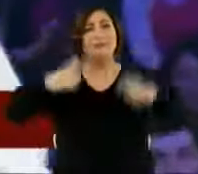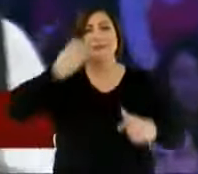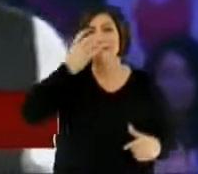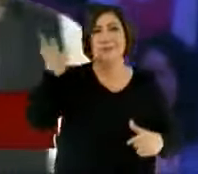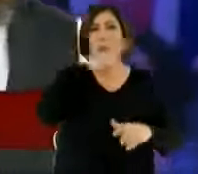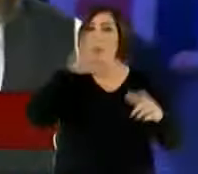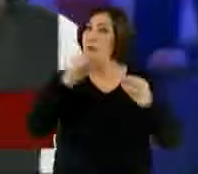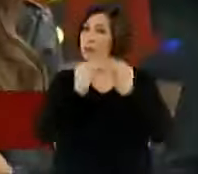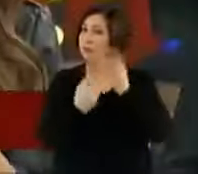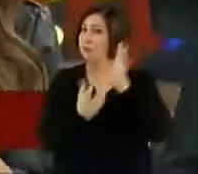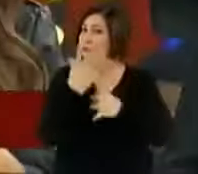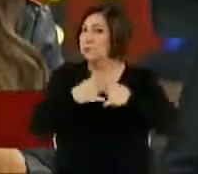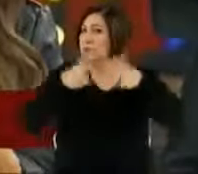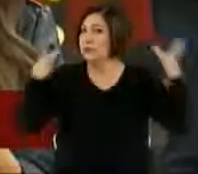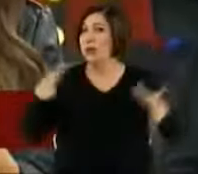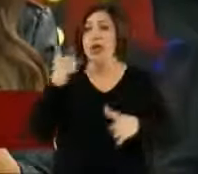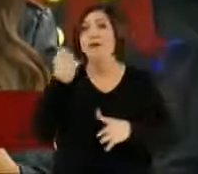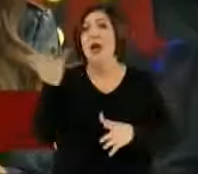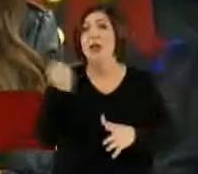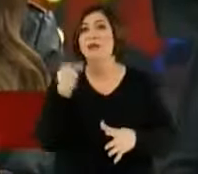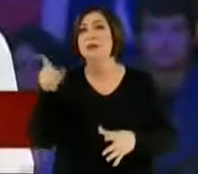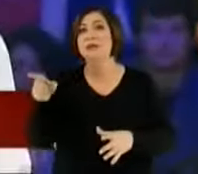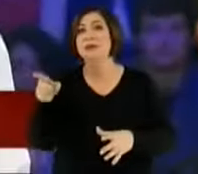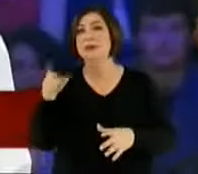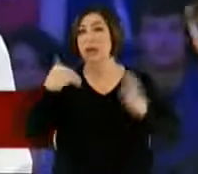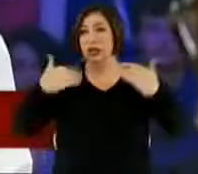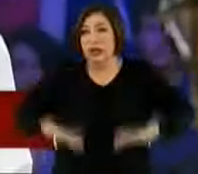otpor. Ve çok ilginç. Kaç para aldın Otpor'dan?